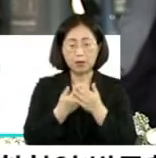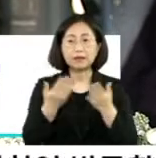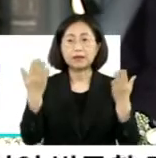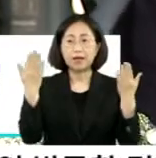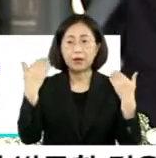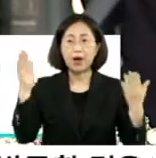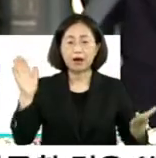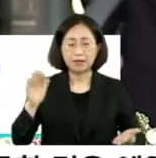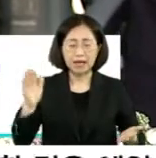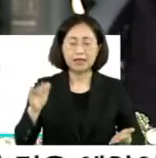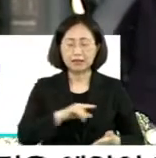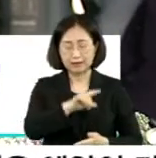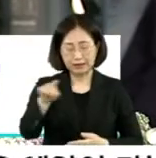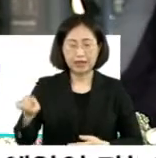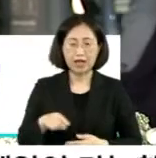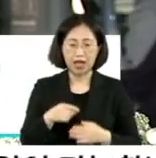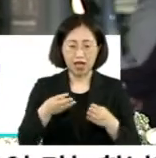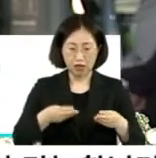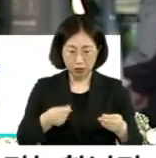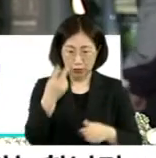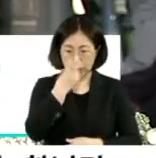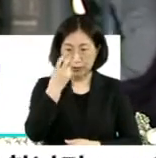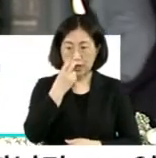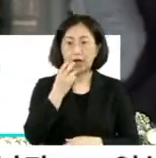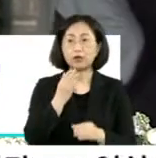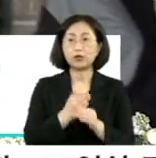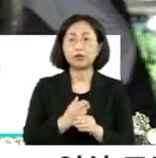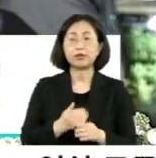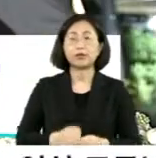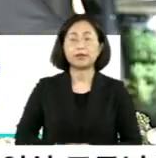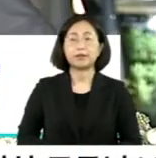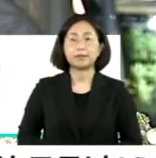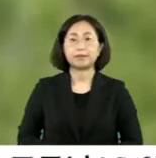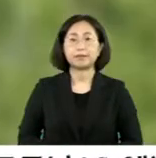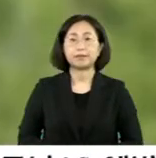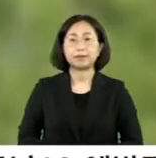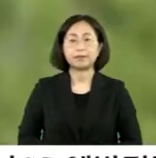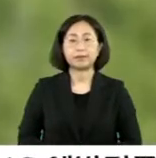대상으로 전수검사가 진행되고 있습니다. 조혜영 기자입니다.